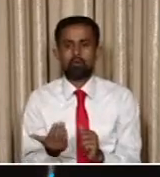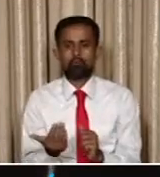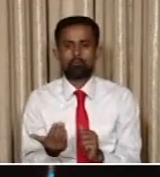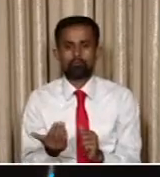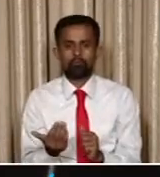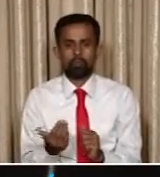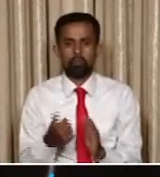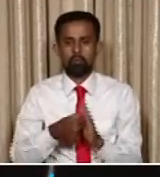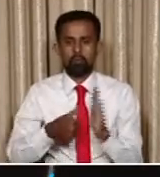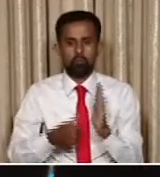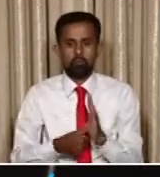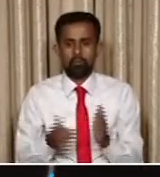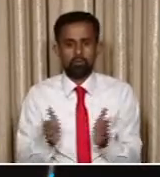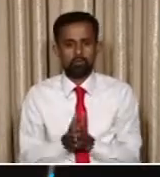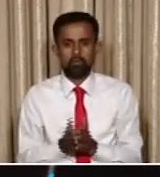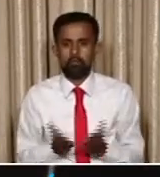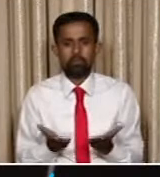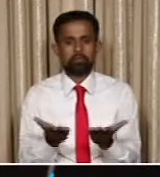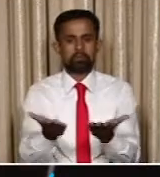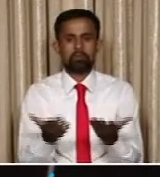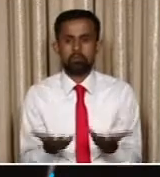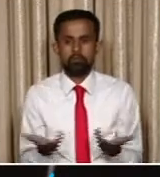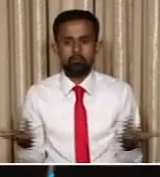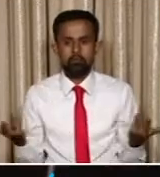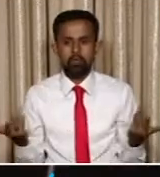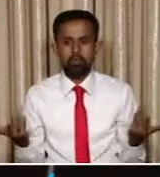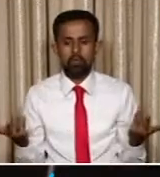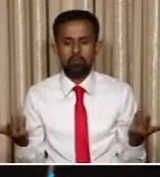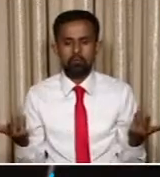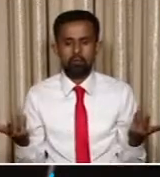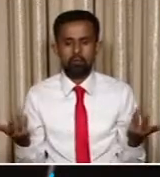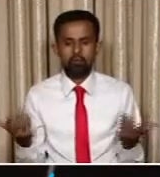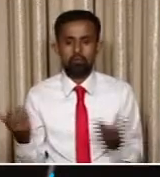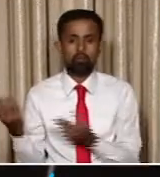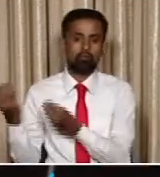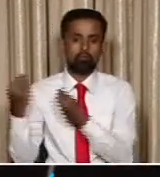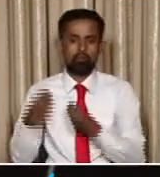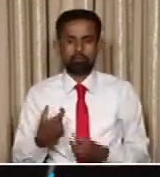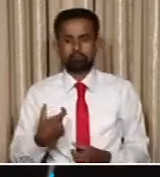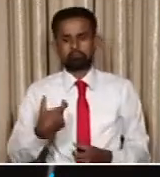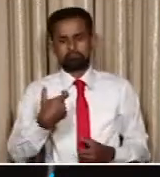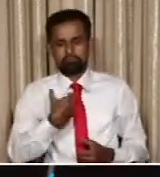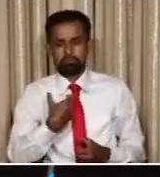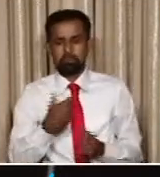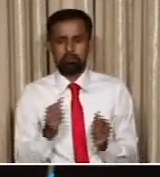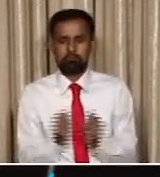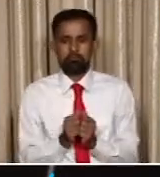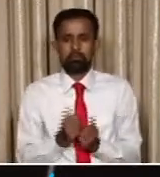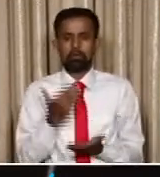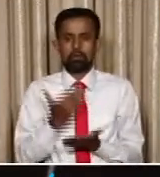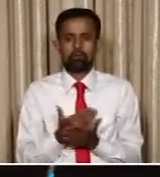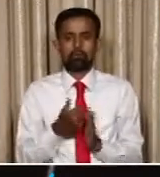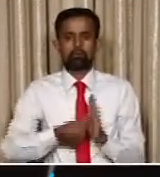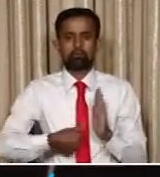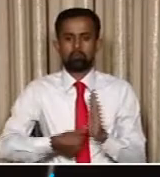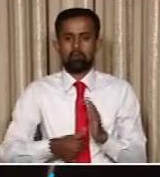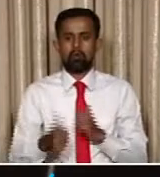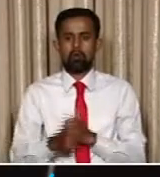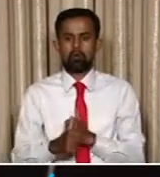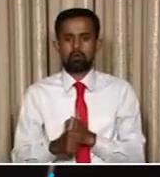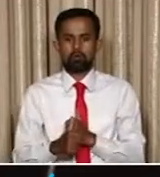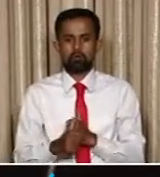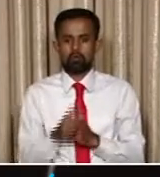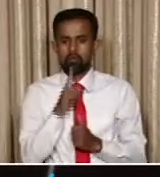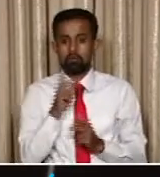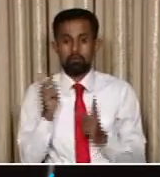मोकद मे पणत् एक्क अपिट इदिरियट यन्न बे मे कोहे हरि तनक गेनल्ला हिर करला वेडे नोकर इन्न तनट पणत् हदला तियेन्ने मम मे कियन्ने